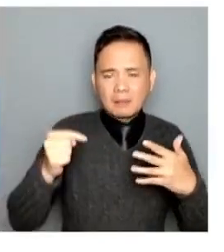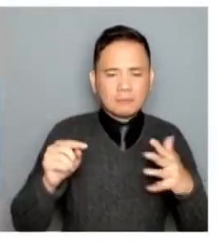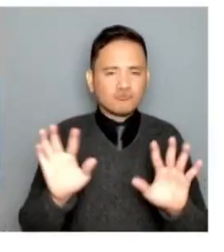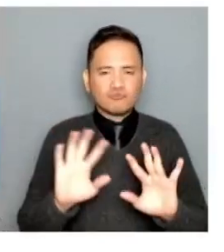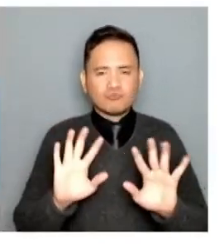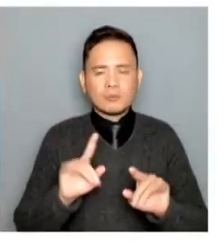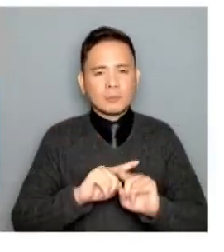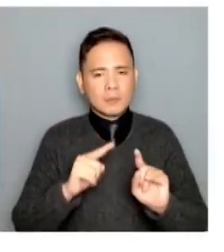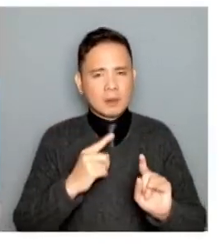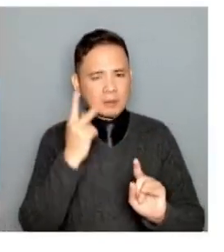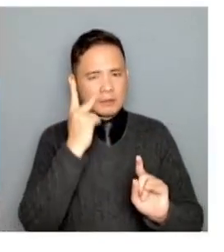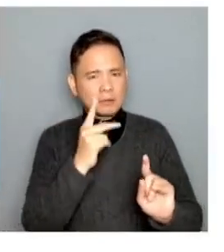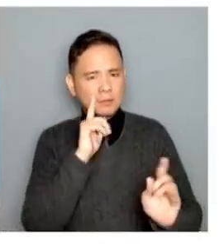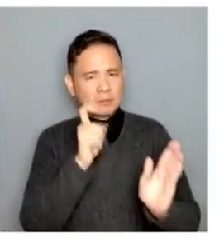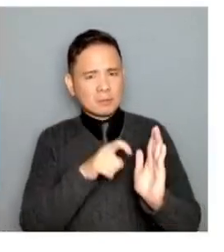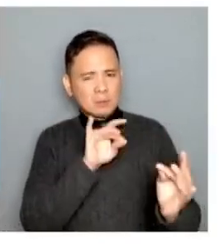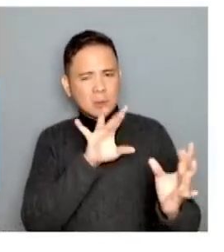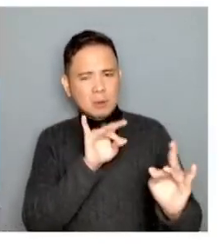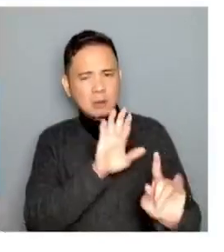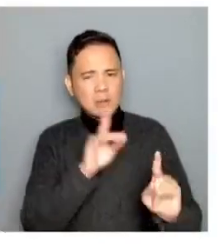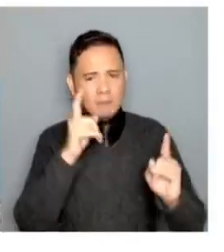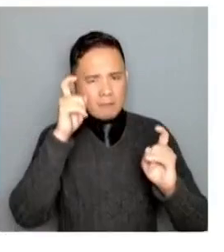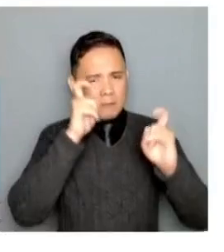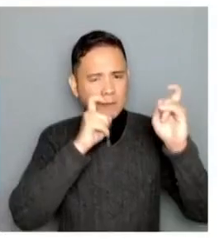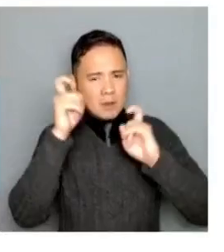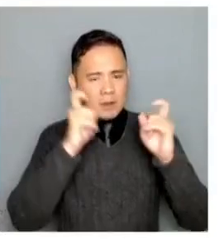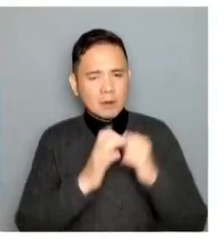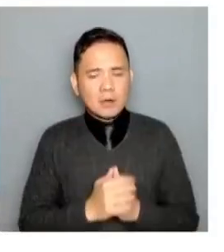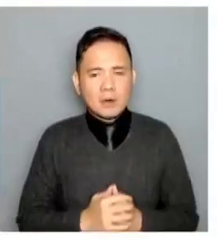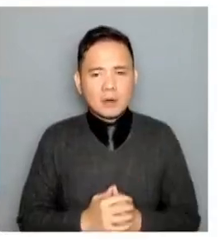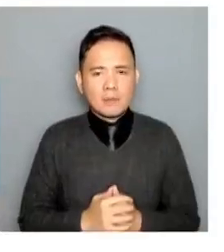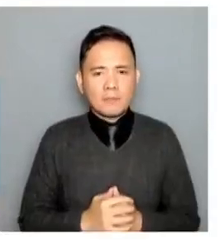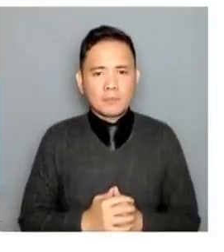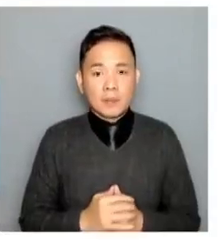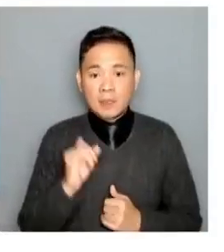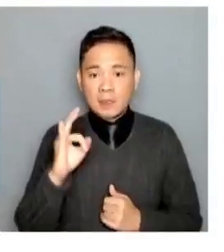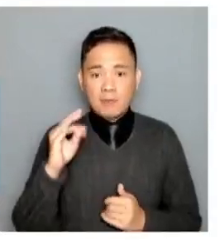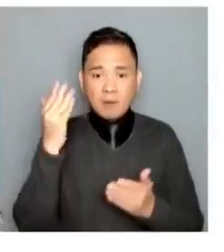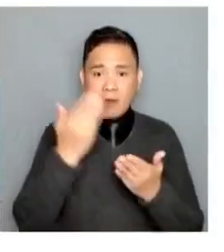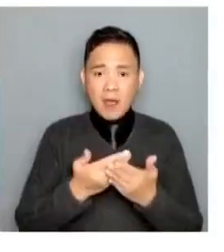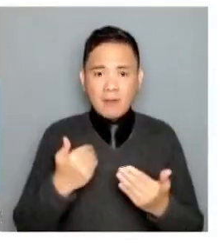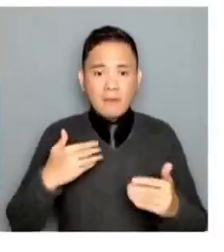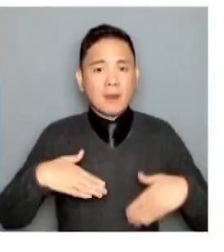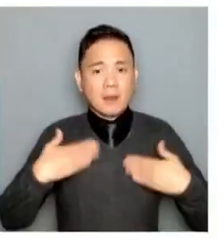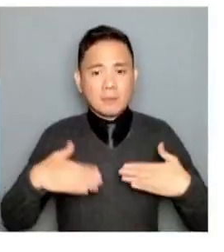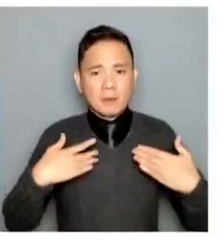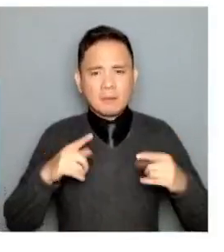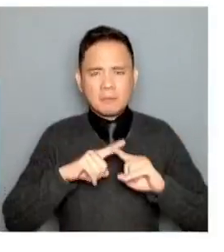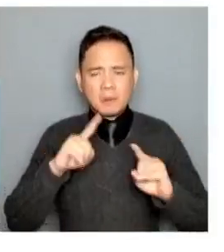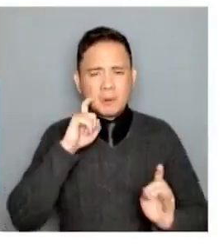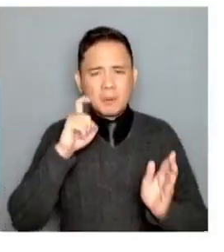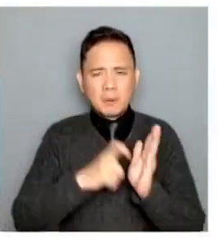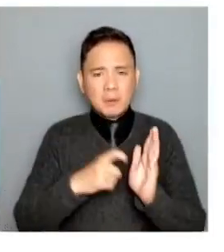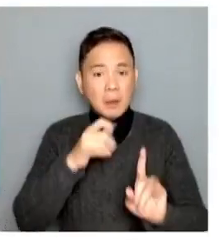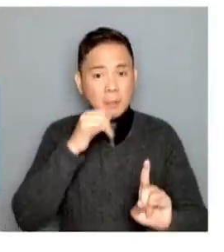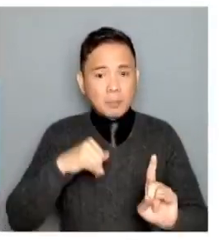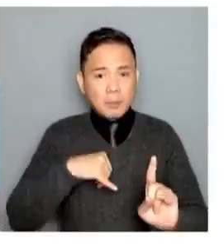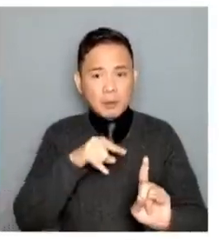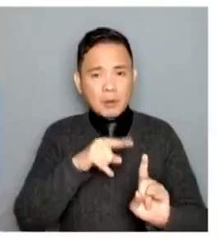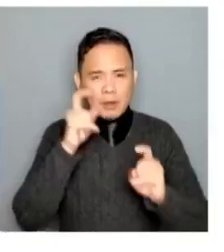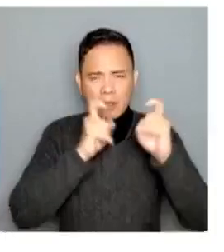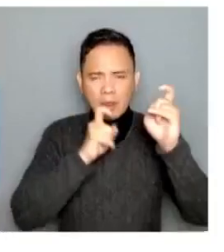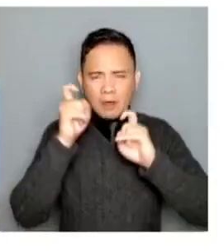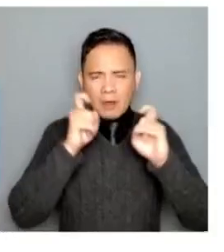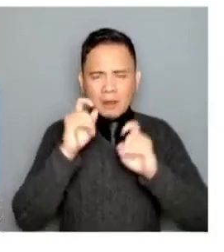Polenyos, sobrang, pag may bisita kami, sobrang tuwan-tuwa yung mga yan. Pero nakikita ko kahapon, yung itsura nila,